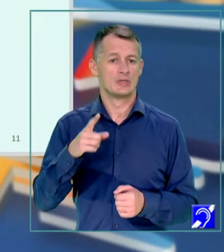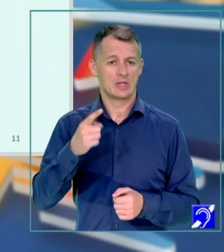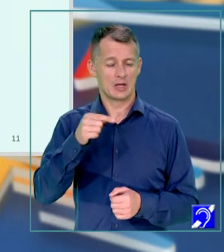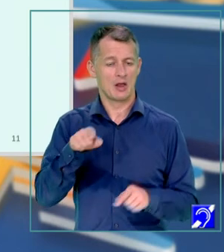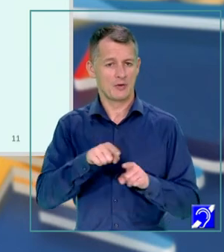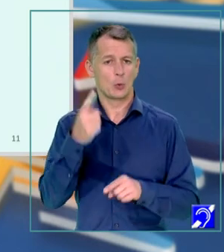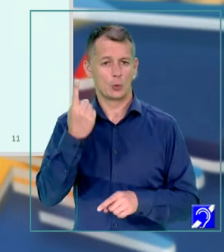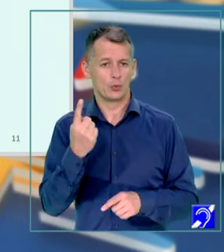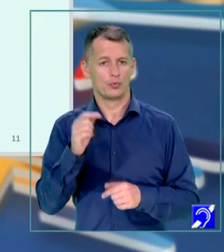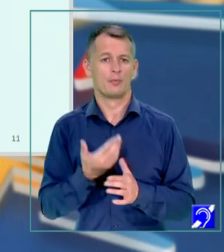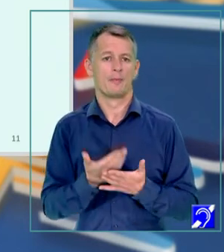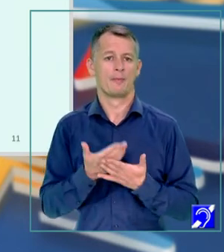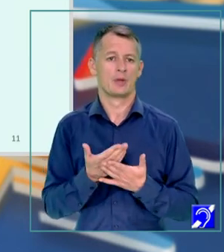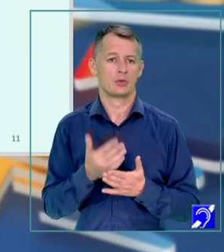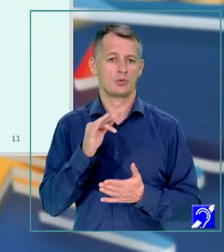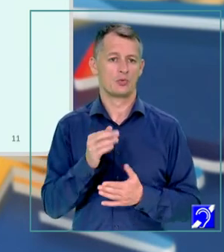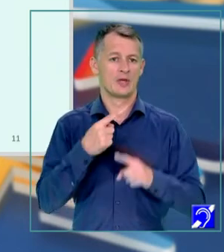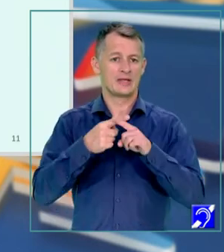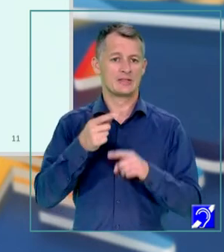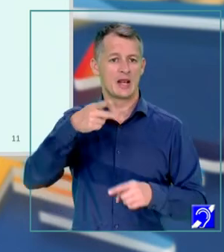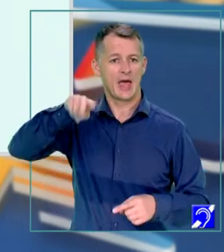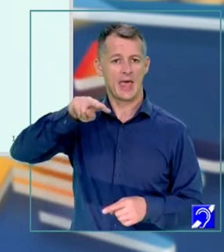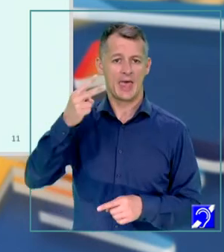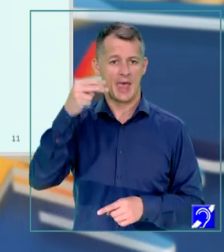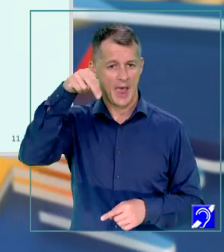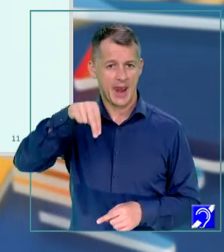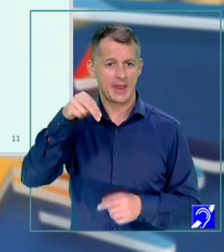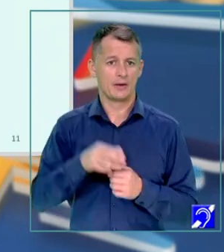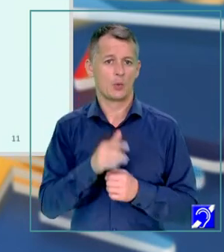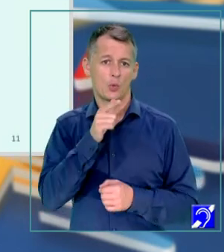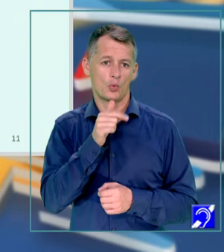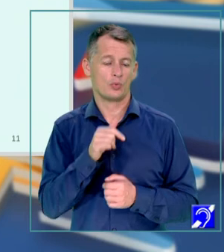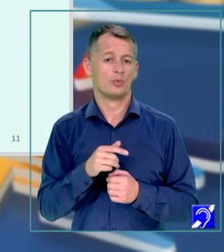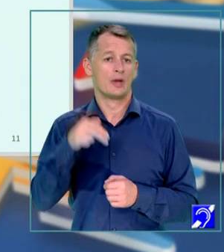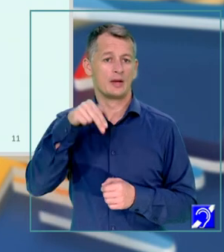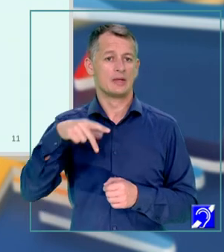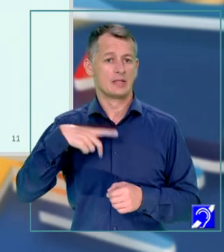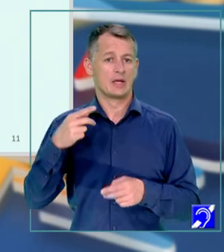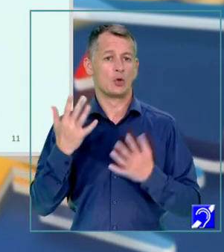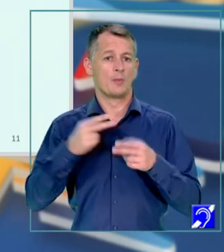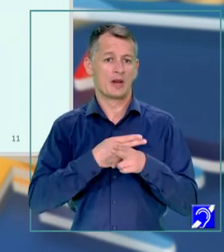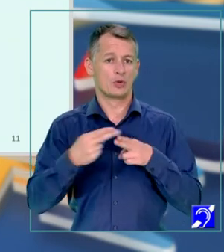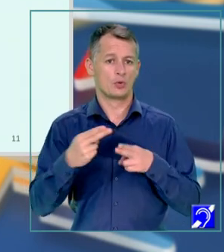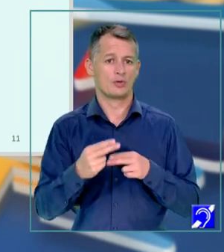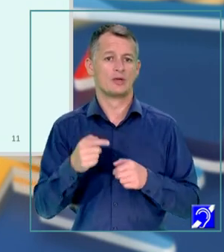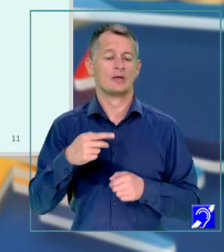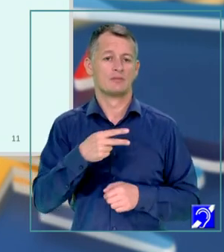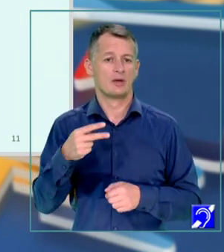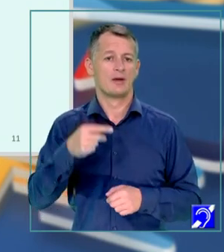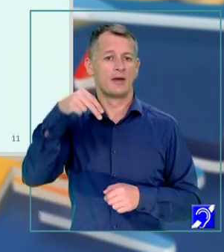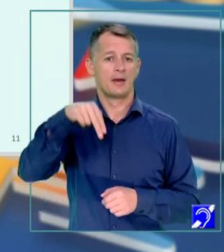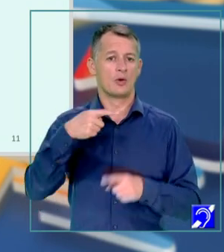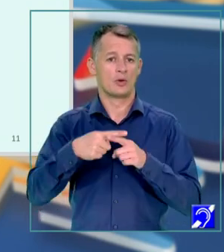unu derivata funcții insula n unde n este un număr natural este in oras la in